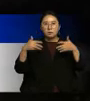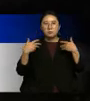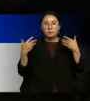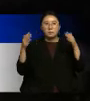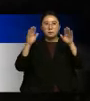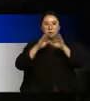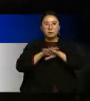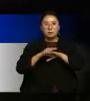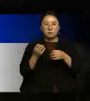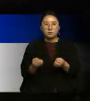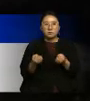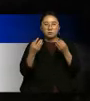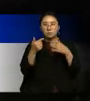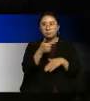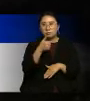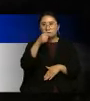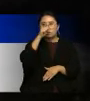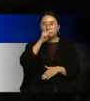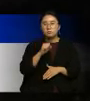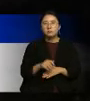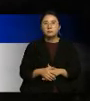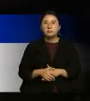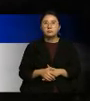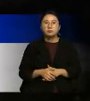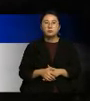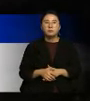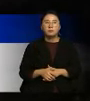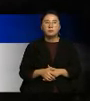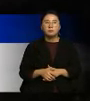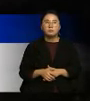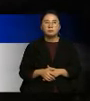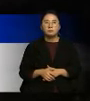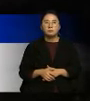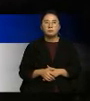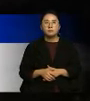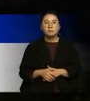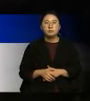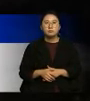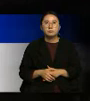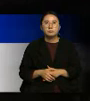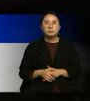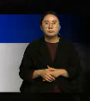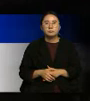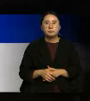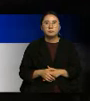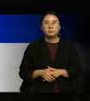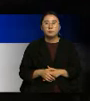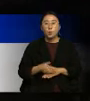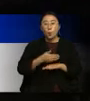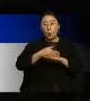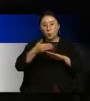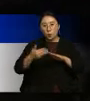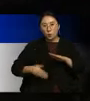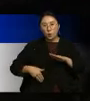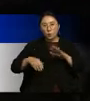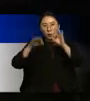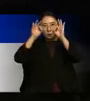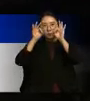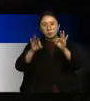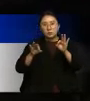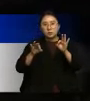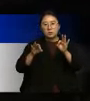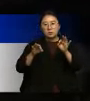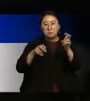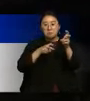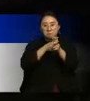이제 저녁에 이런 또 그 경치를 하고 또 이런 행사를 한다라는 게 정말 좋네요. 그리고 또 제인 폭포의 절벽에 또 이런